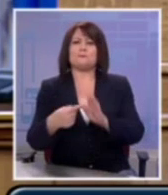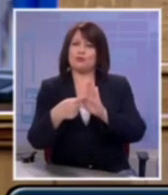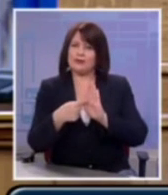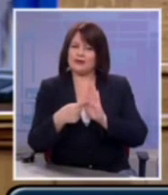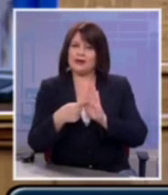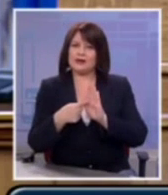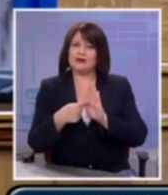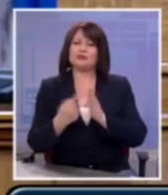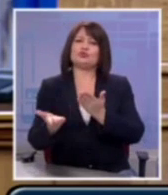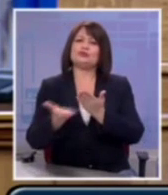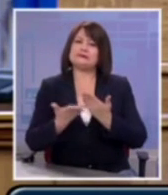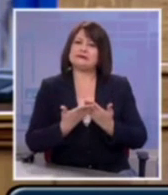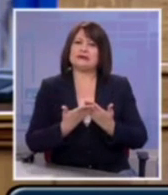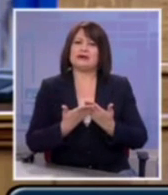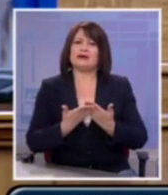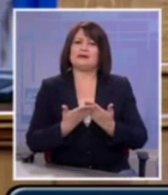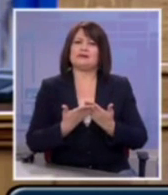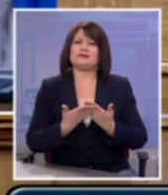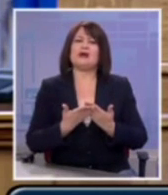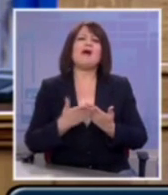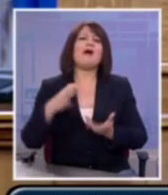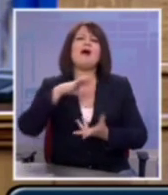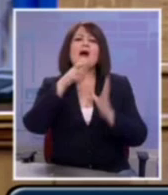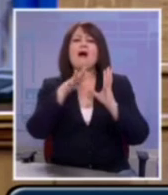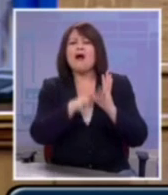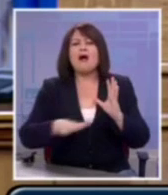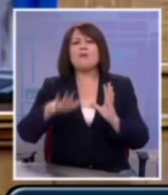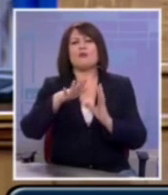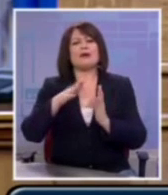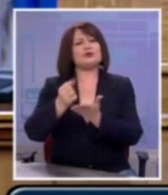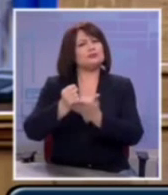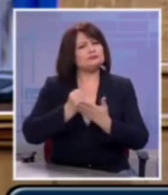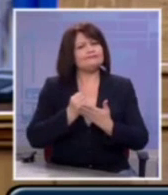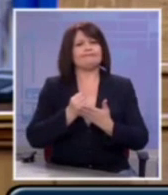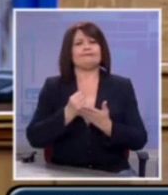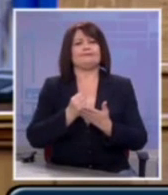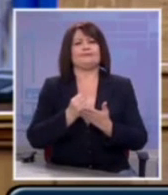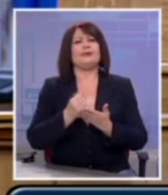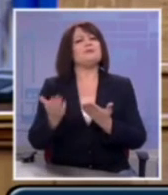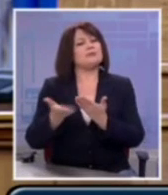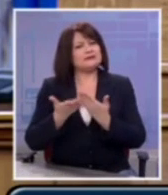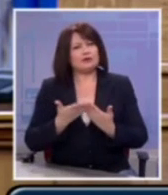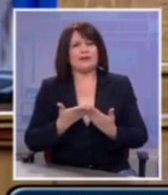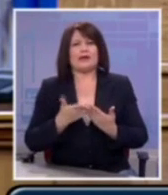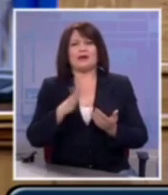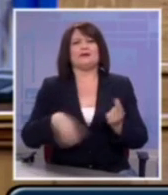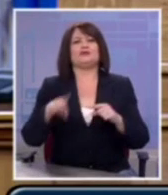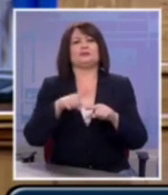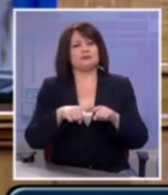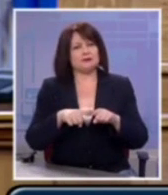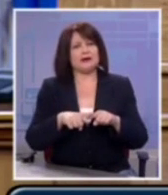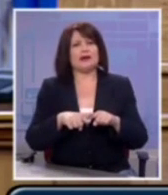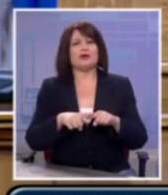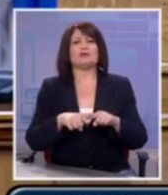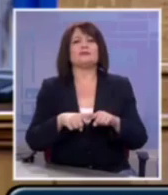εκδηλώνουν την αλληλεγγύη τους από όλες τις γωνιές της γης και συμπαρίστανται στον ελληνικό λαό και